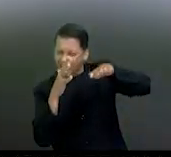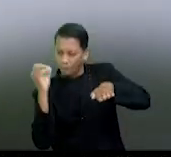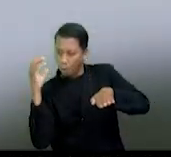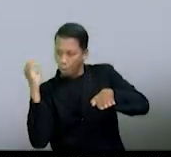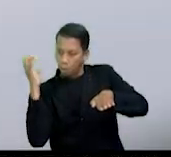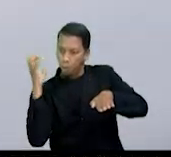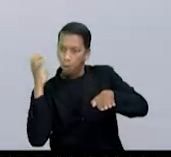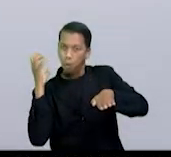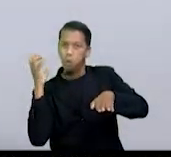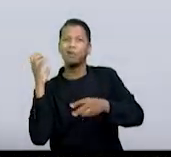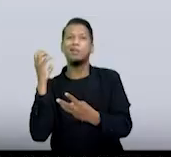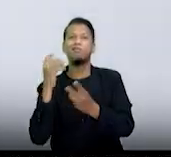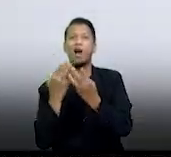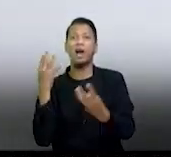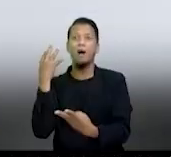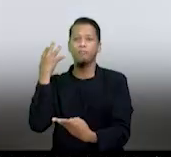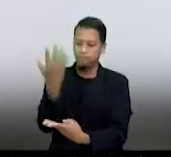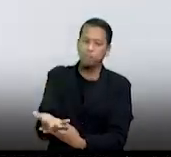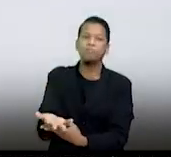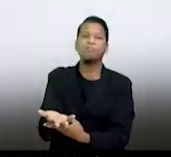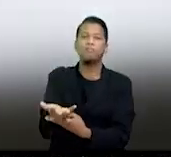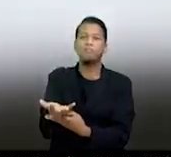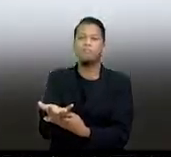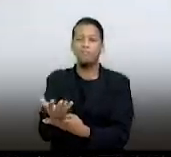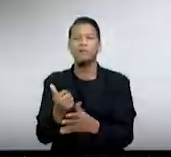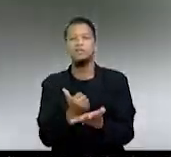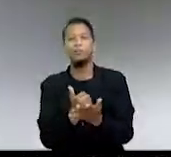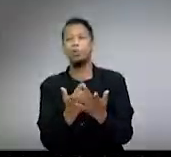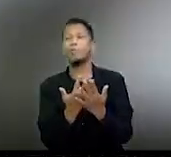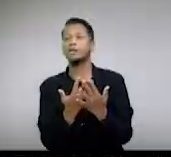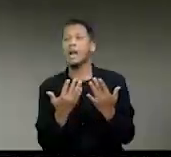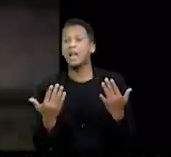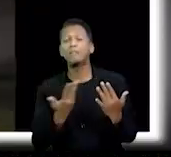Sejumlah warga berupaya mengabadikan momen ketika kepala negara berkunjung ke wilayah mereka.